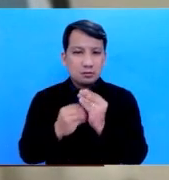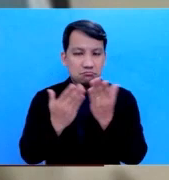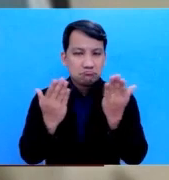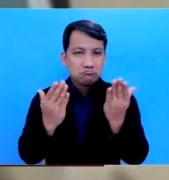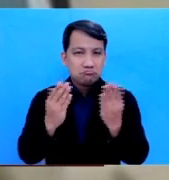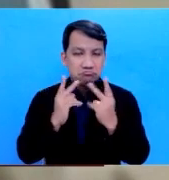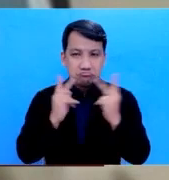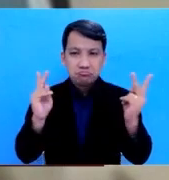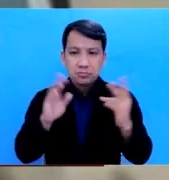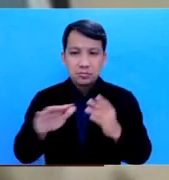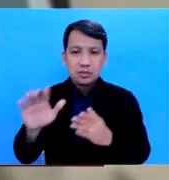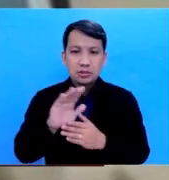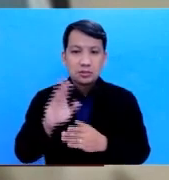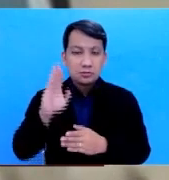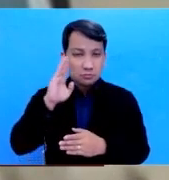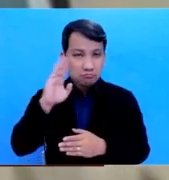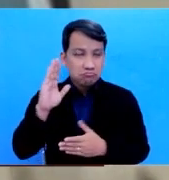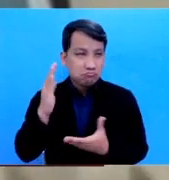the winning